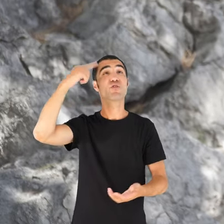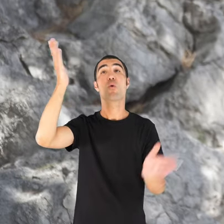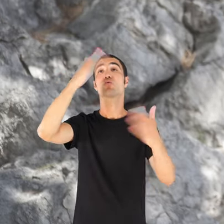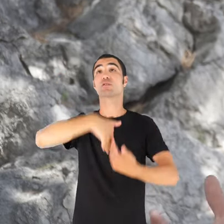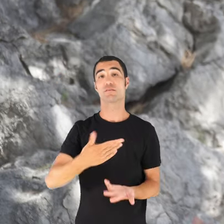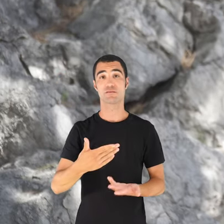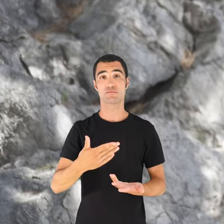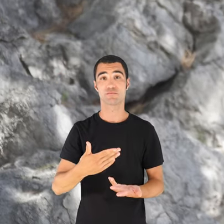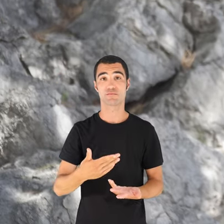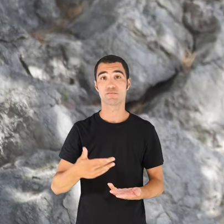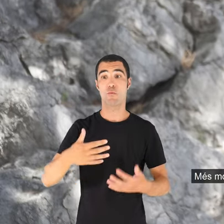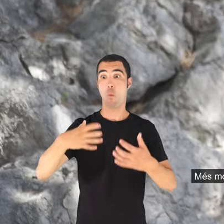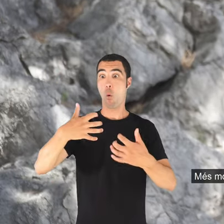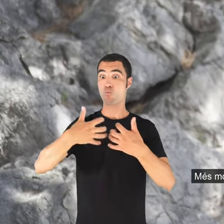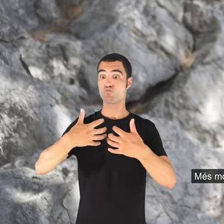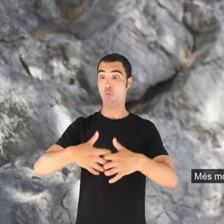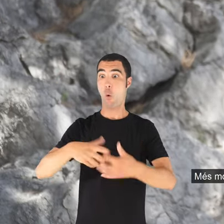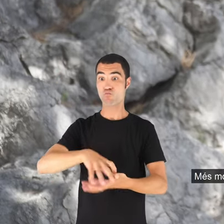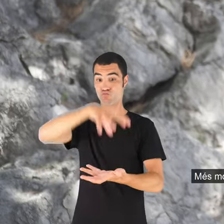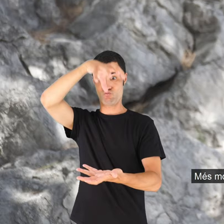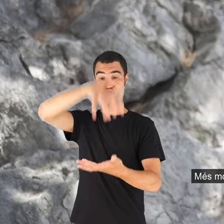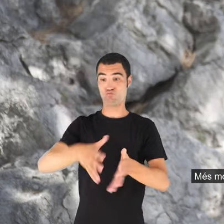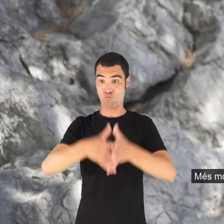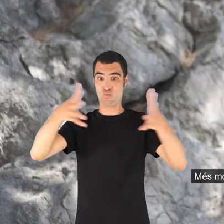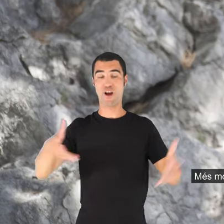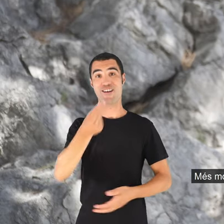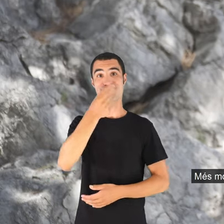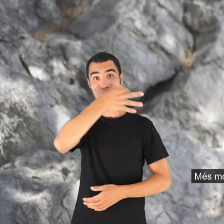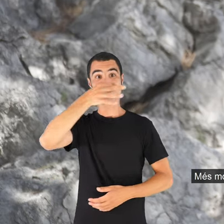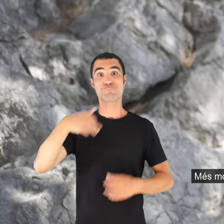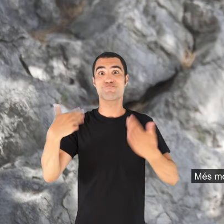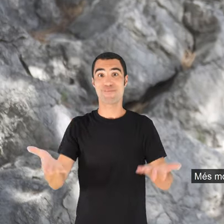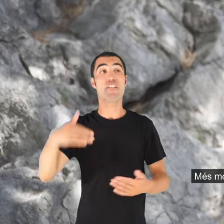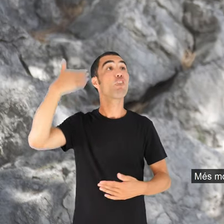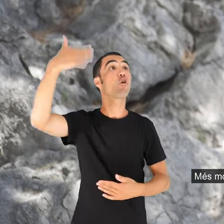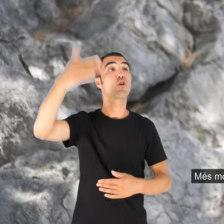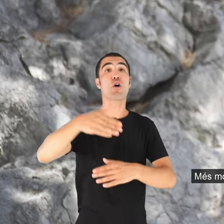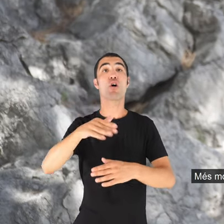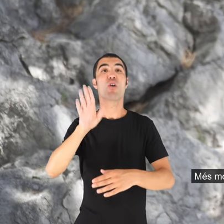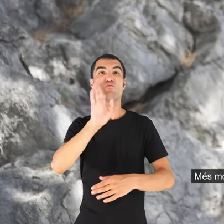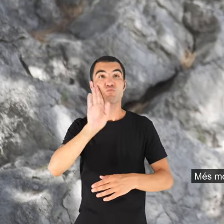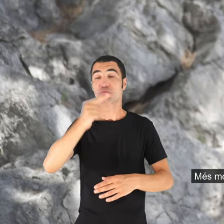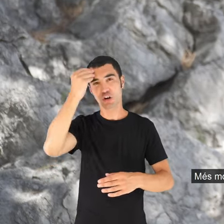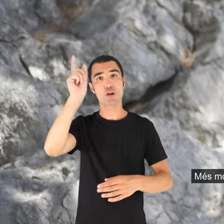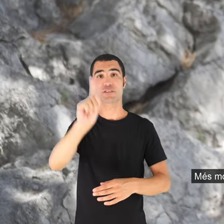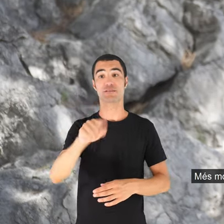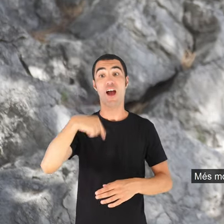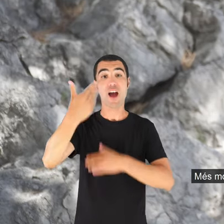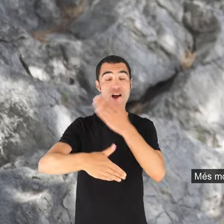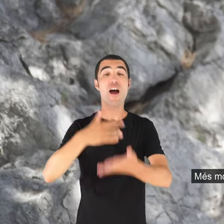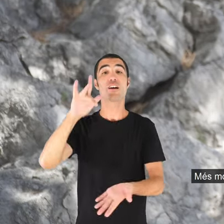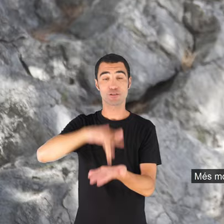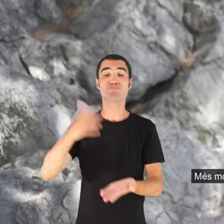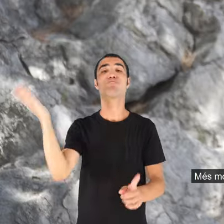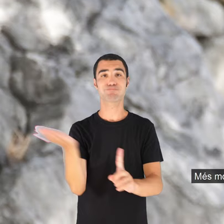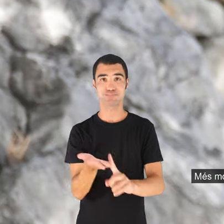o des de més motor, més dubbers, sense pensar en una mica en el futur, i això va fer mal.